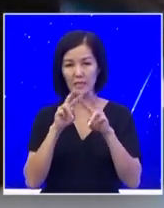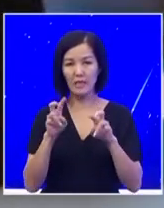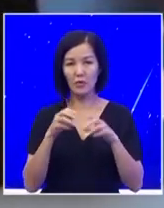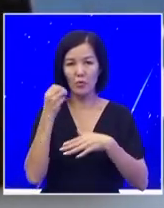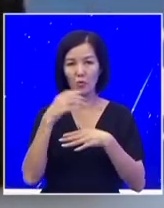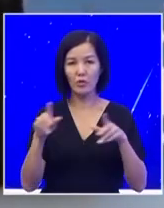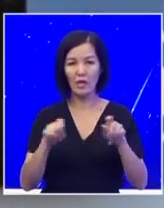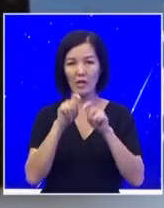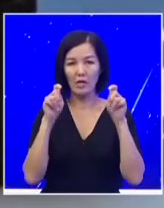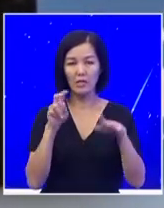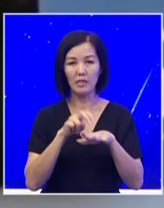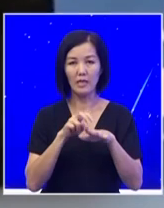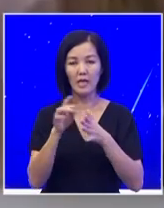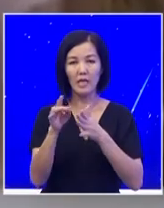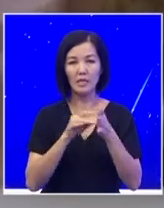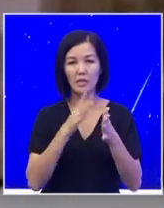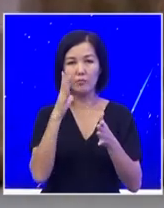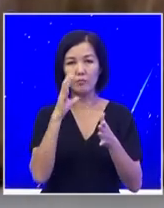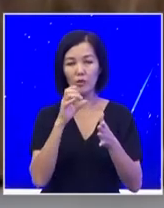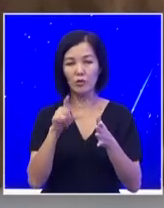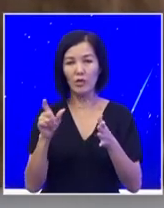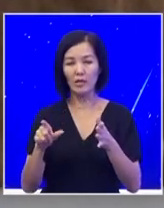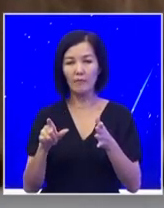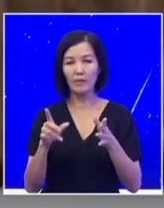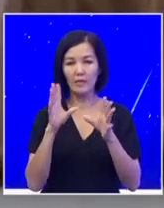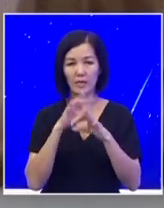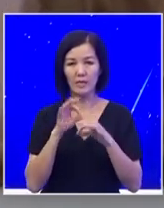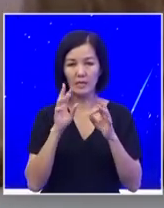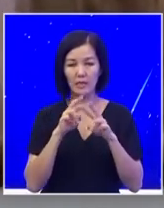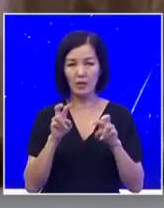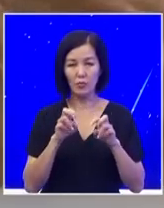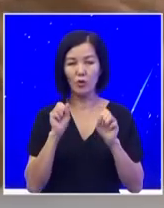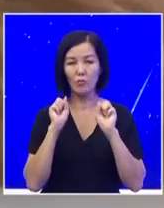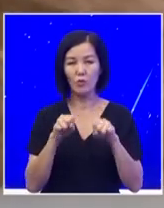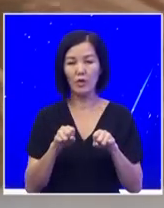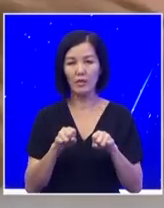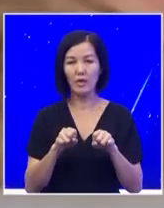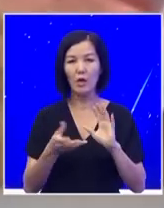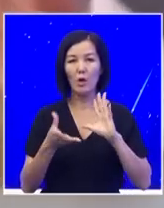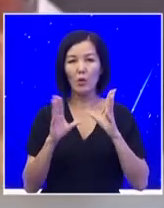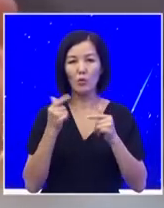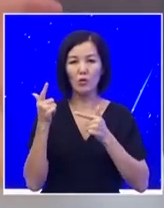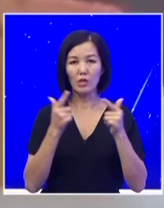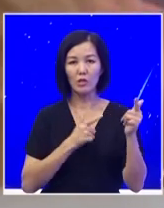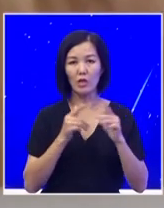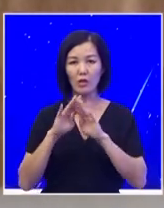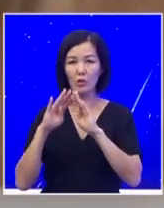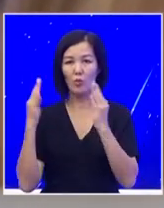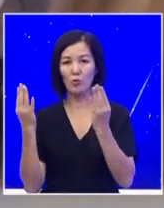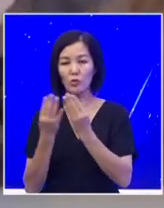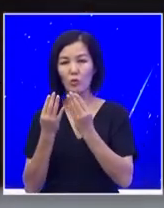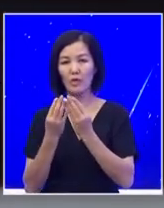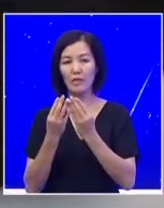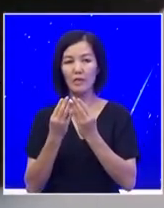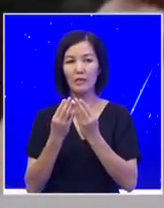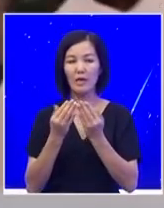Мұндағы дәрігерлер бір уақытта 500-ге жуық адамды қабылдай алады. Тексеруден өткен азаматтар қорытынды шыққанша оқшауланады. Елдегі